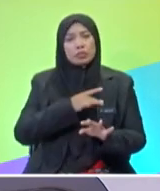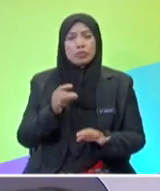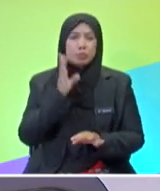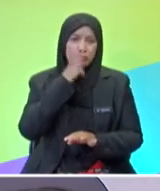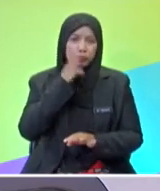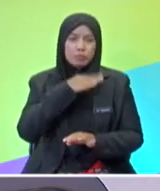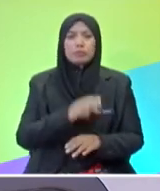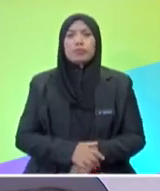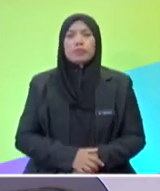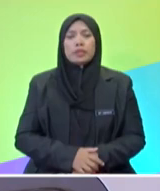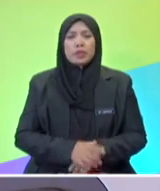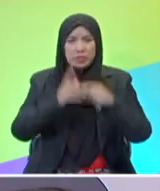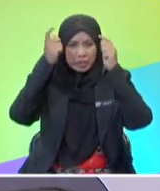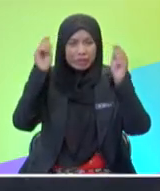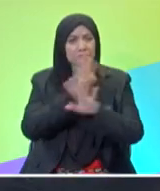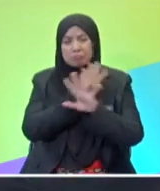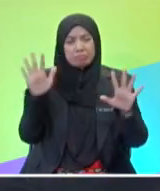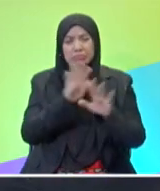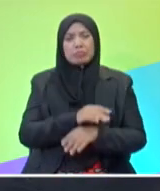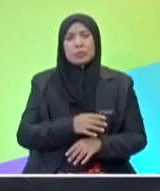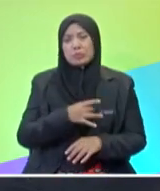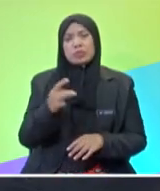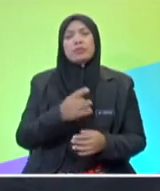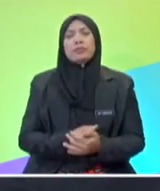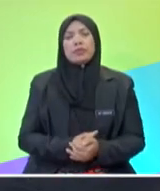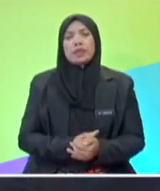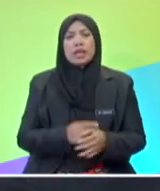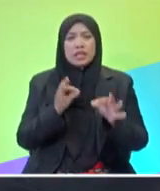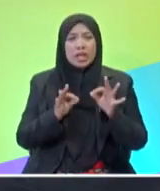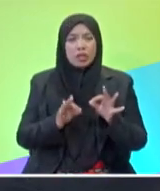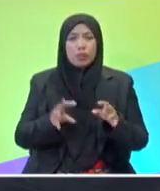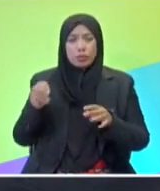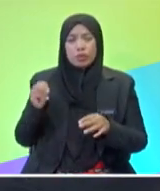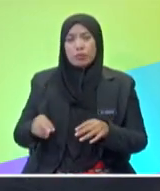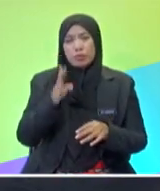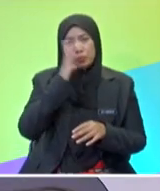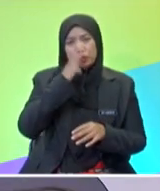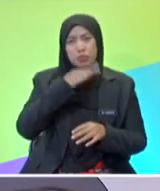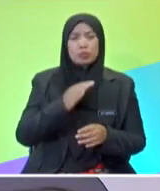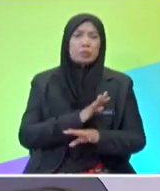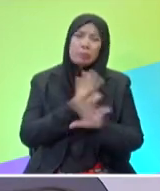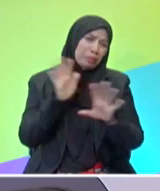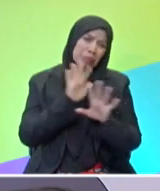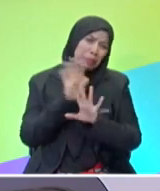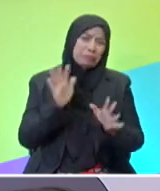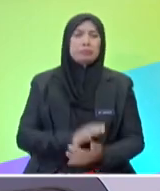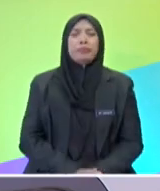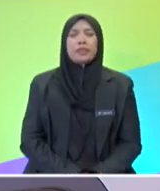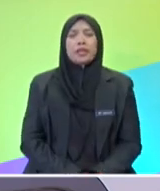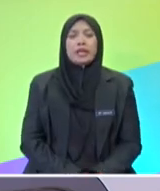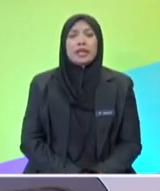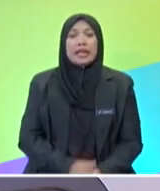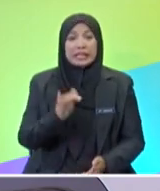pun tak suka anak murid Ustazah busuk. Sebab apa? Duduk-duduk kat Ustazah bau busuk. Tak nak. Okey? Jadi, dan